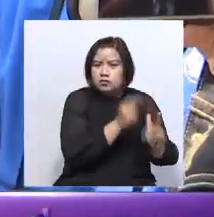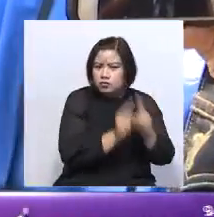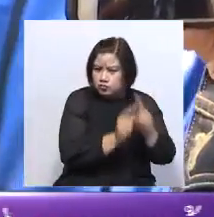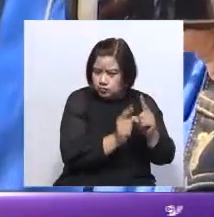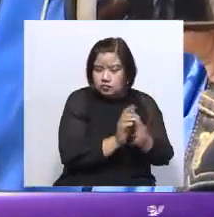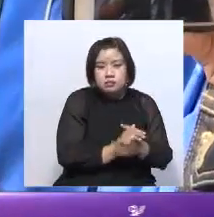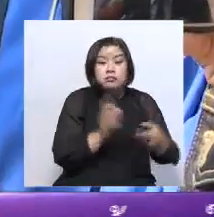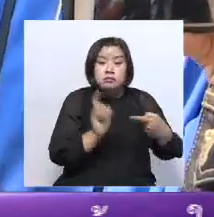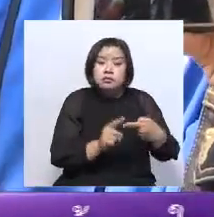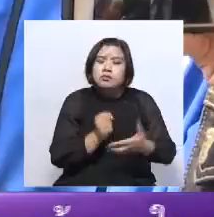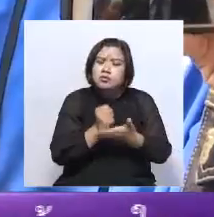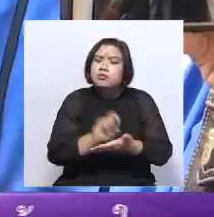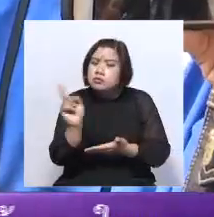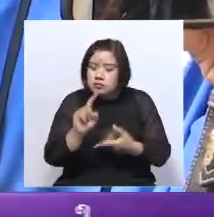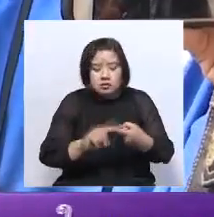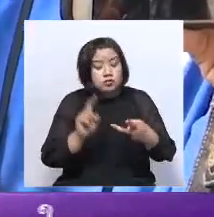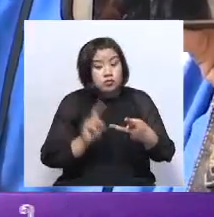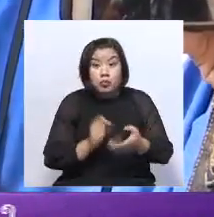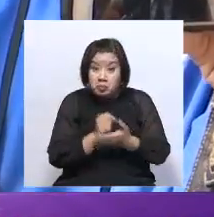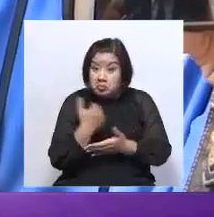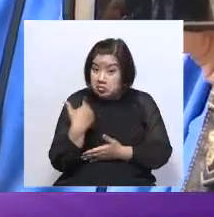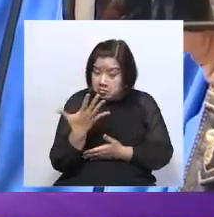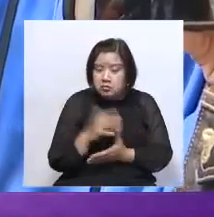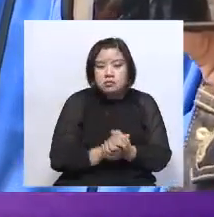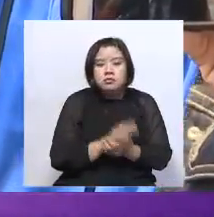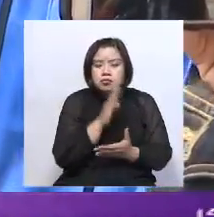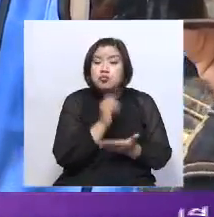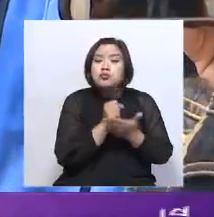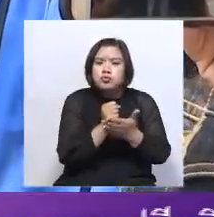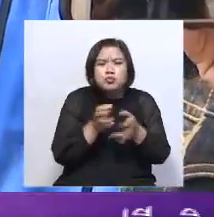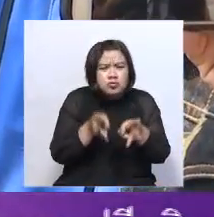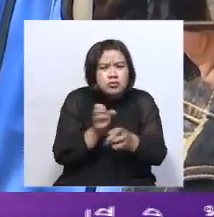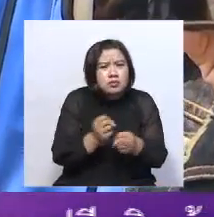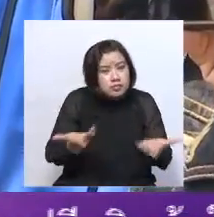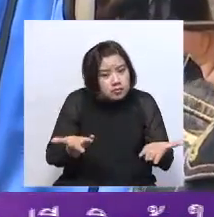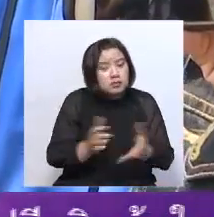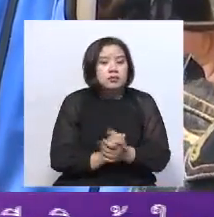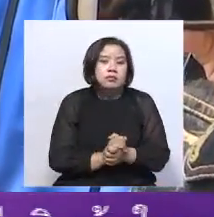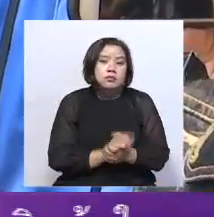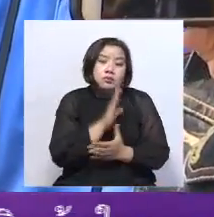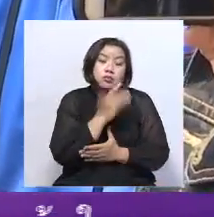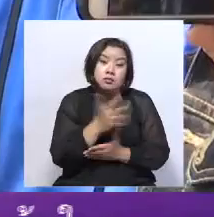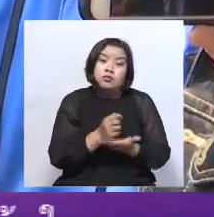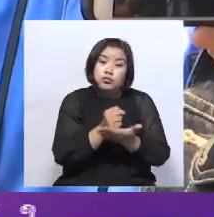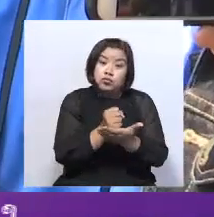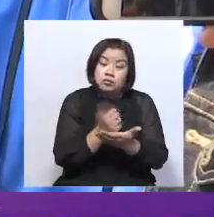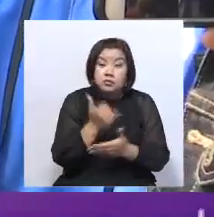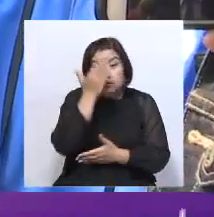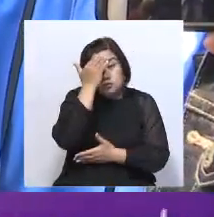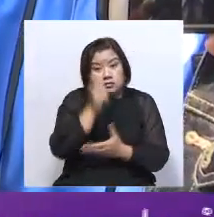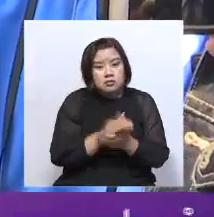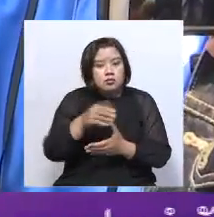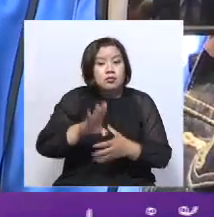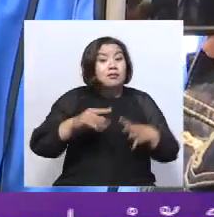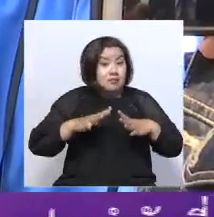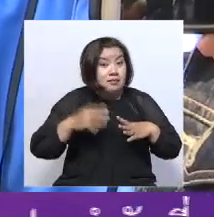จะช่วยเหลือไหมถ้าไม่ควรก็จบถ้าควรจะช่วยจะช่วยอย่างไรเมื่อช่วยอย่างไรนั้นเอกชนเขาได้บอกมาแล้วว่าช่วยอย่